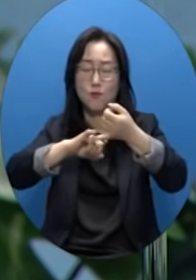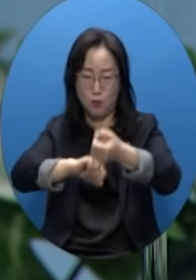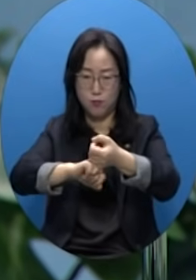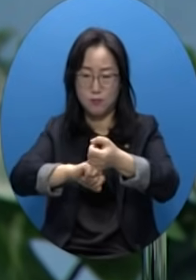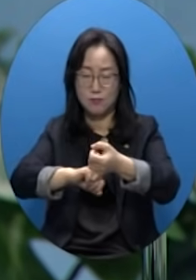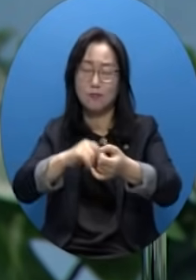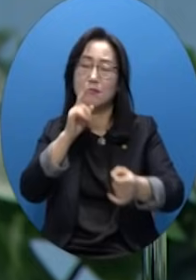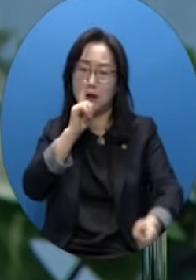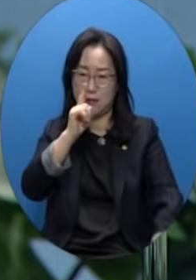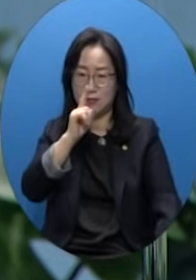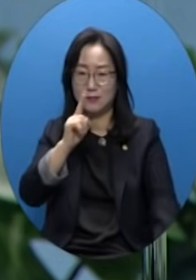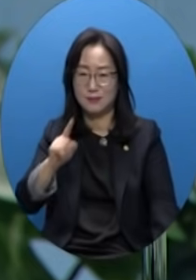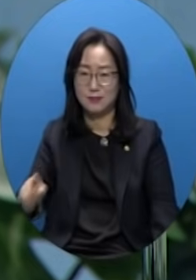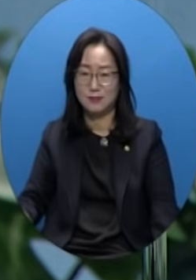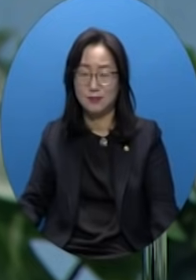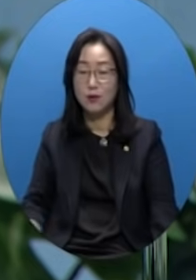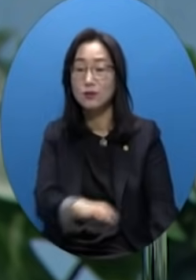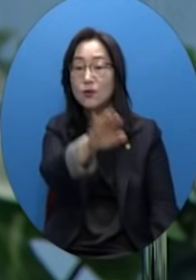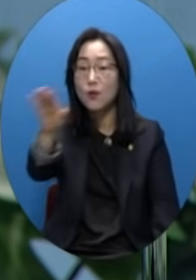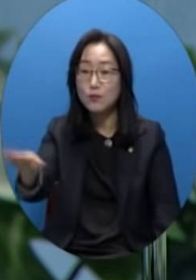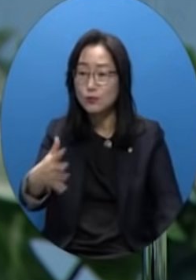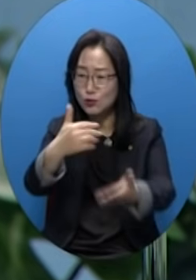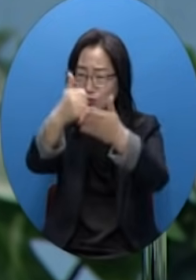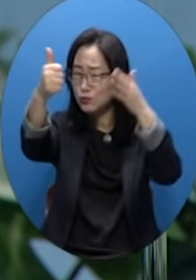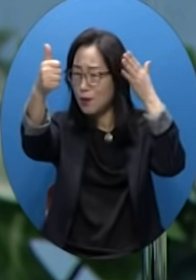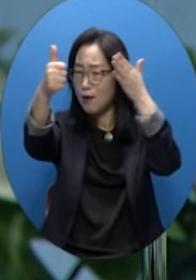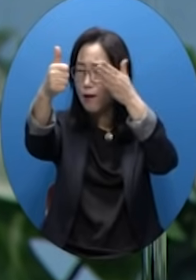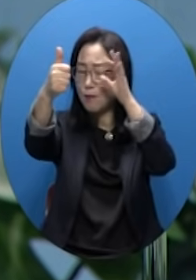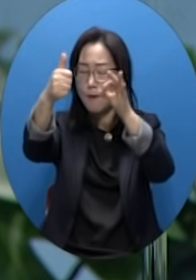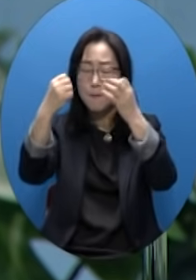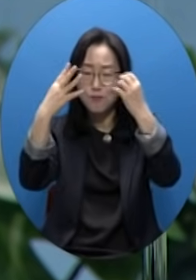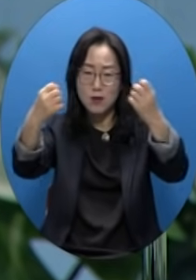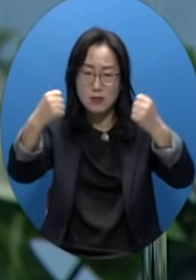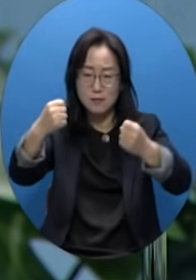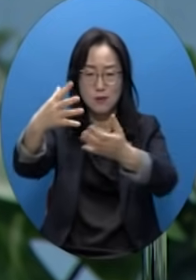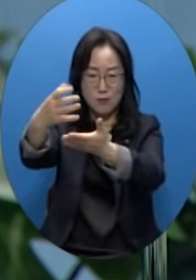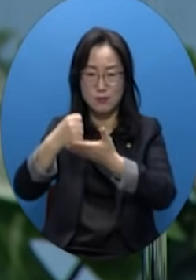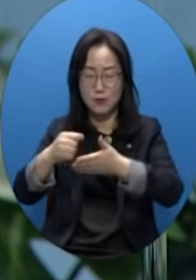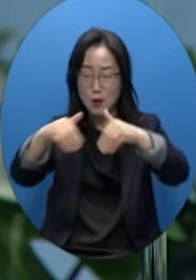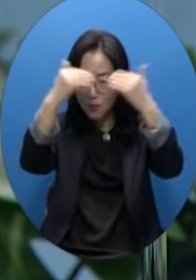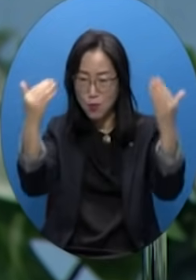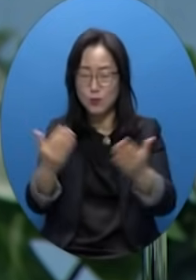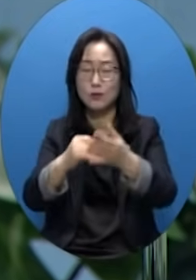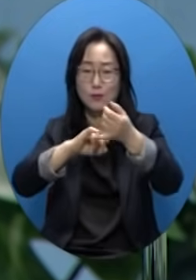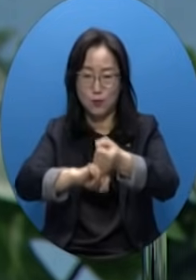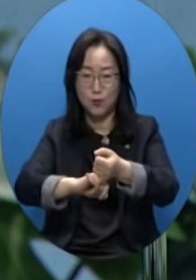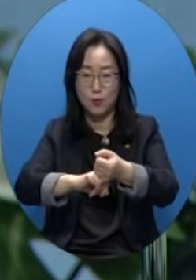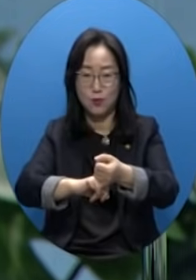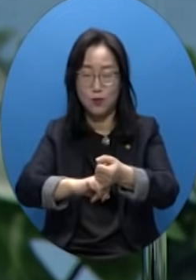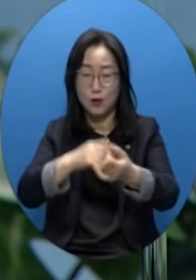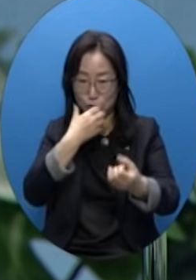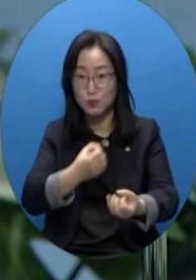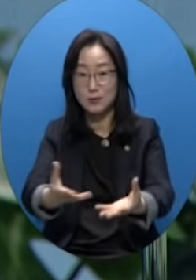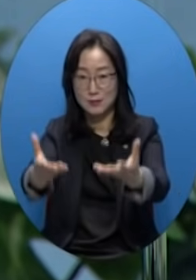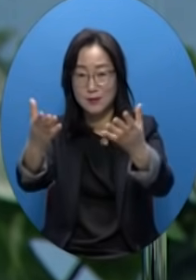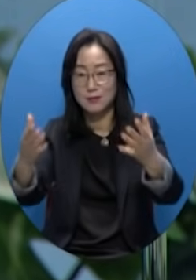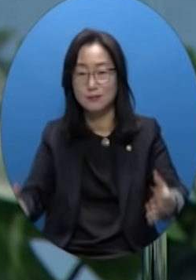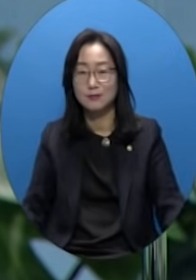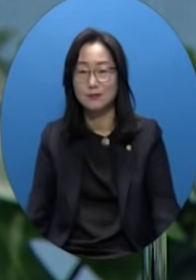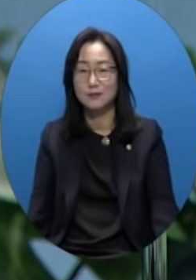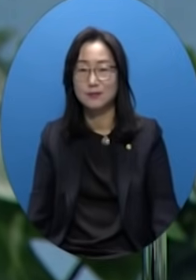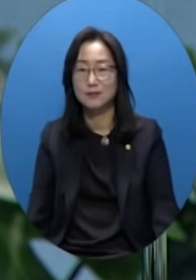말씀하고 있습니다 올 여러분 김을 바라보고 셈을 없게 된 여러분 모든 얘기를 짐 힘으로 축원합니다